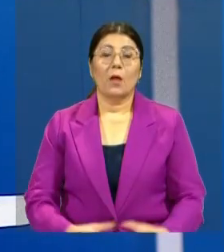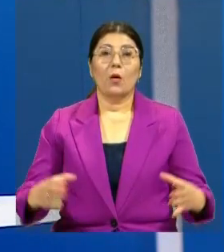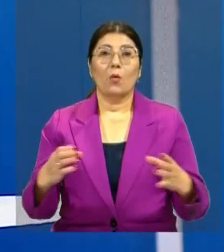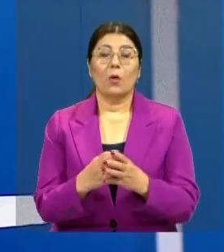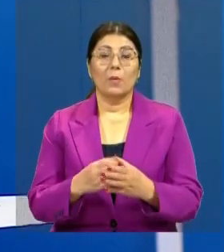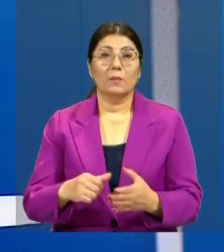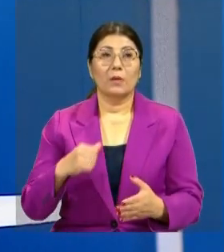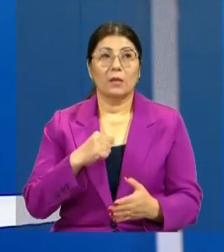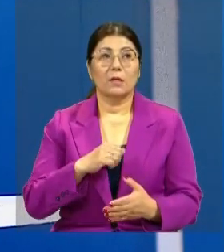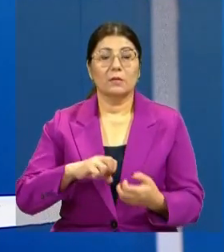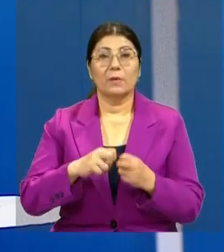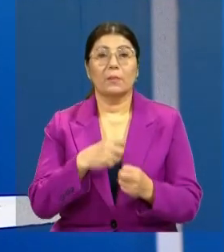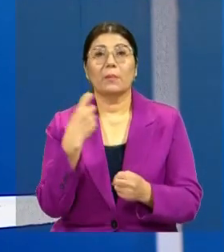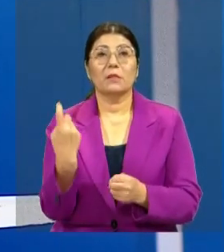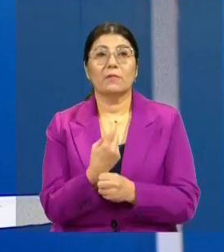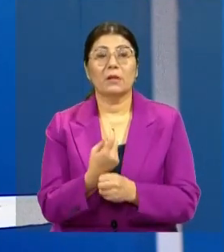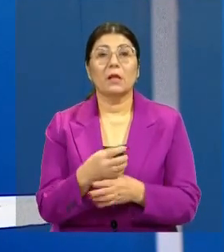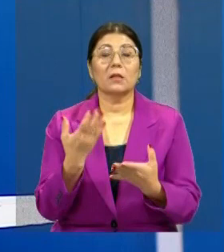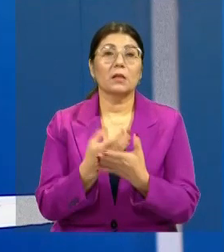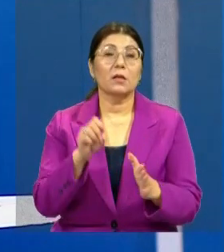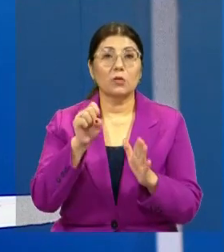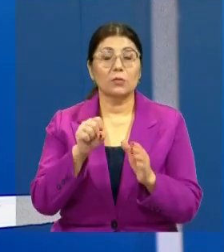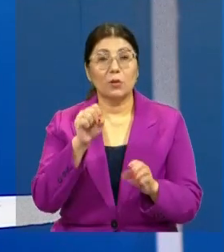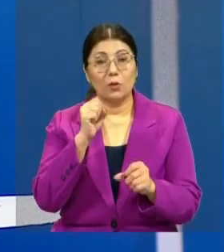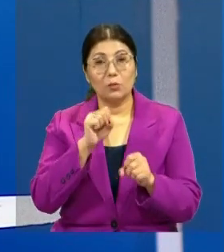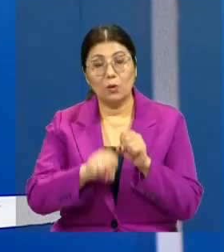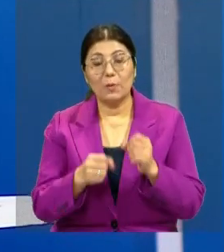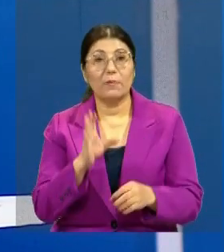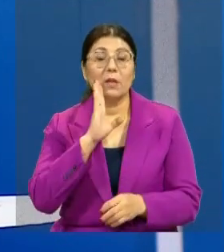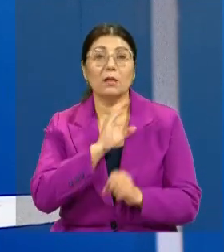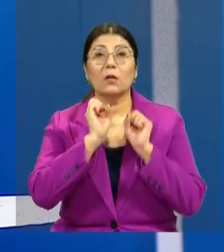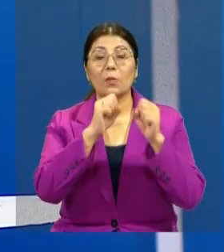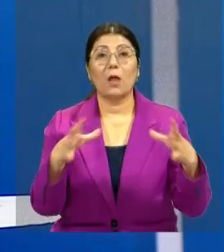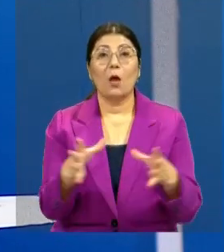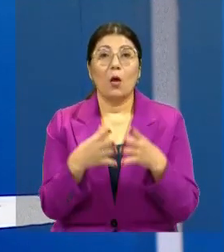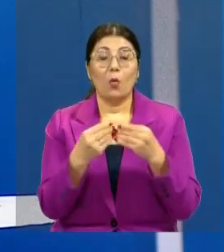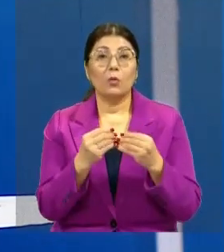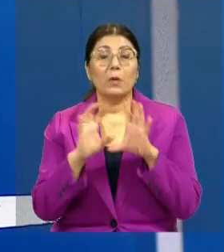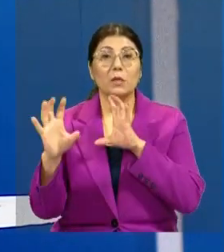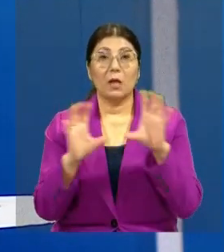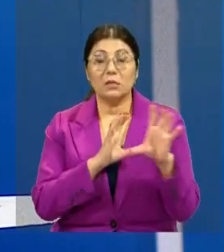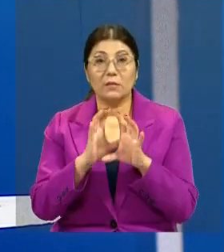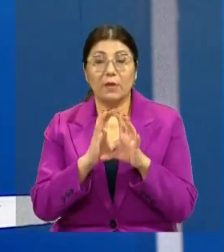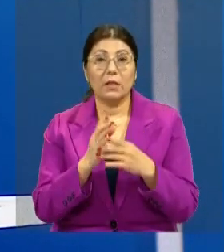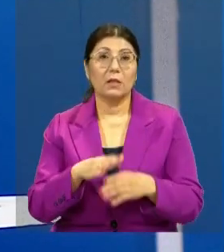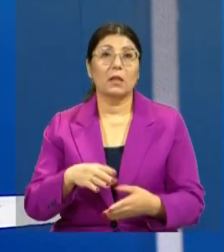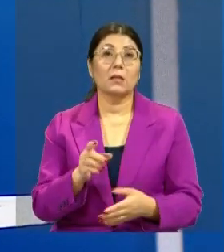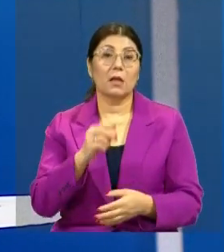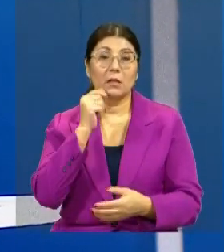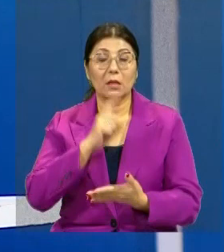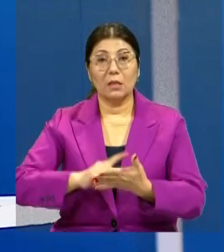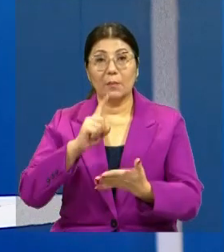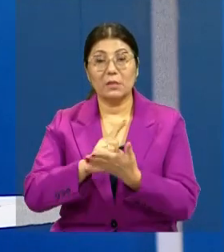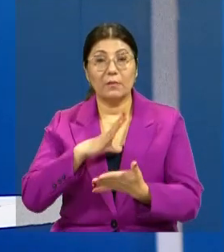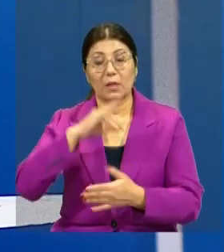Қоғамдағы ең өзекті мәселенің бірі зорлық зомбылық. Жаулықтысын қорғап, отбасын аялауды ғасырлар бойы азаматтың міндеті санап